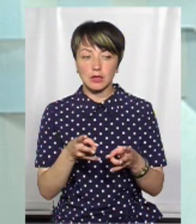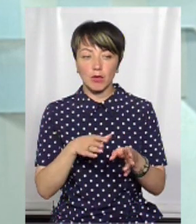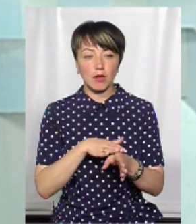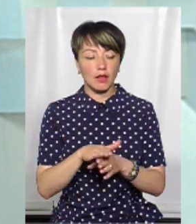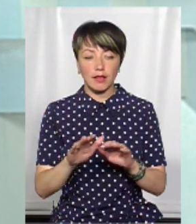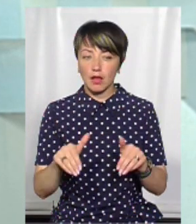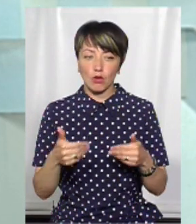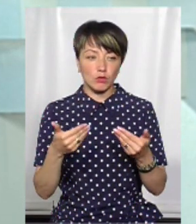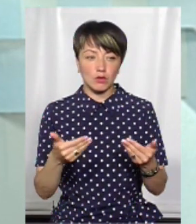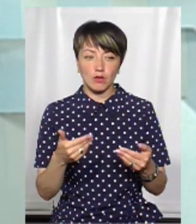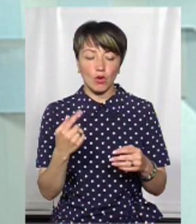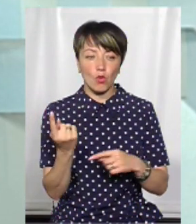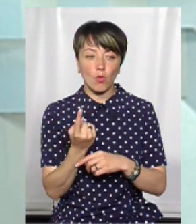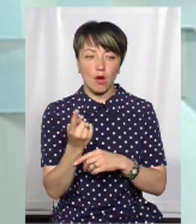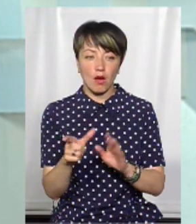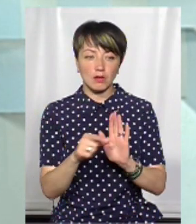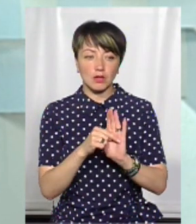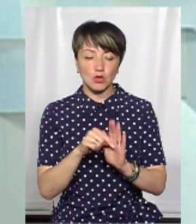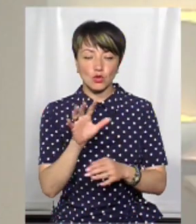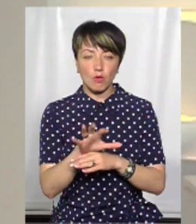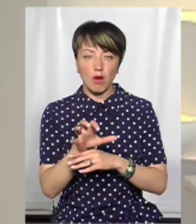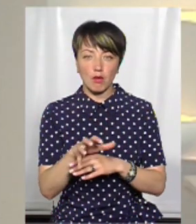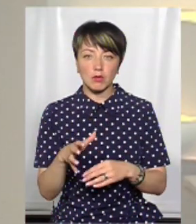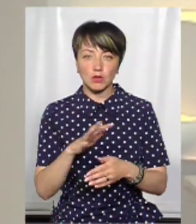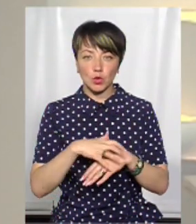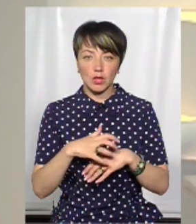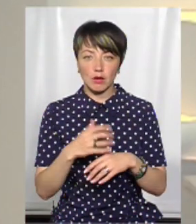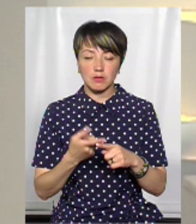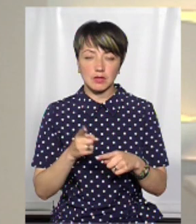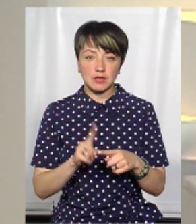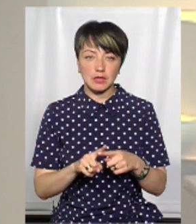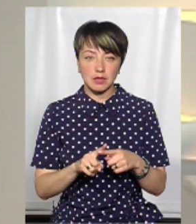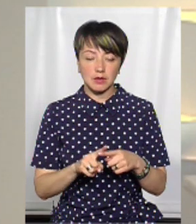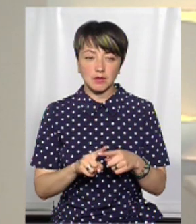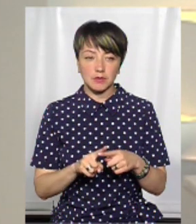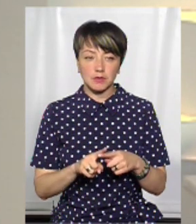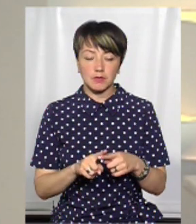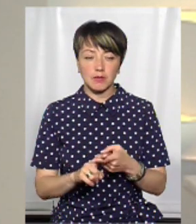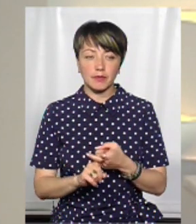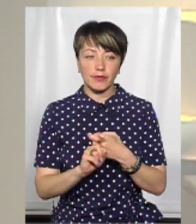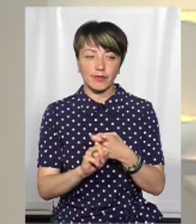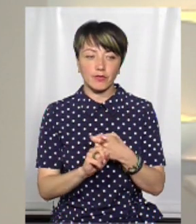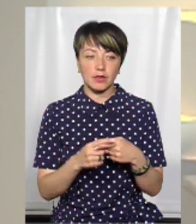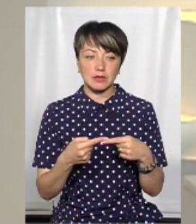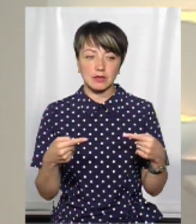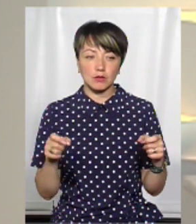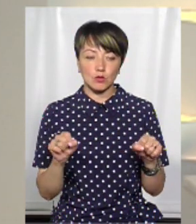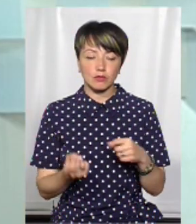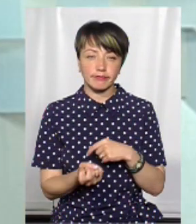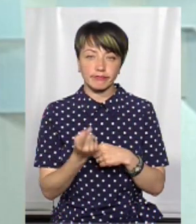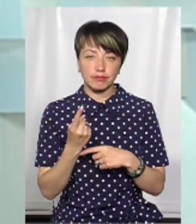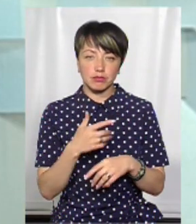би не рекомендував людям гуляти з собаками і з котами, тому що це є, вони є переносчиками або